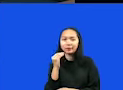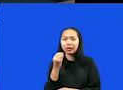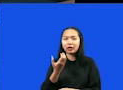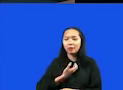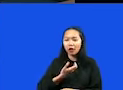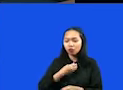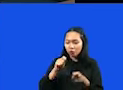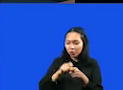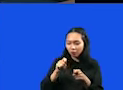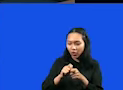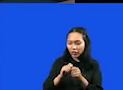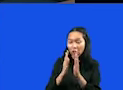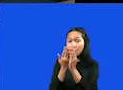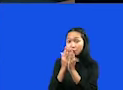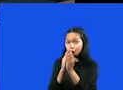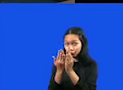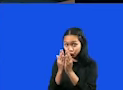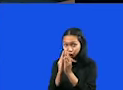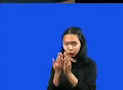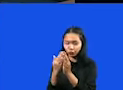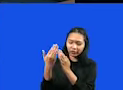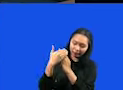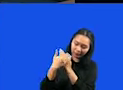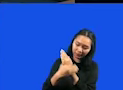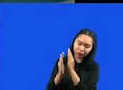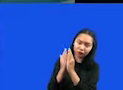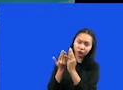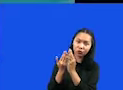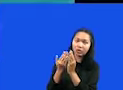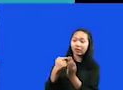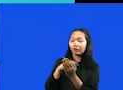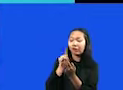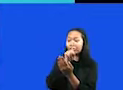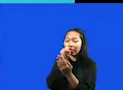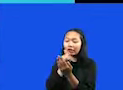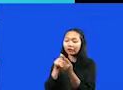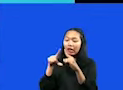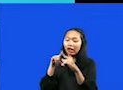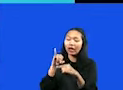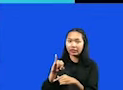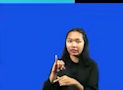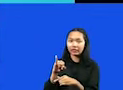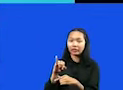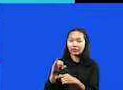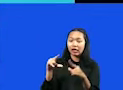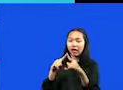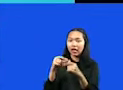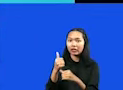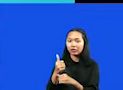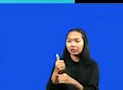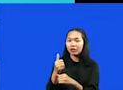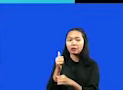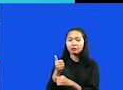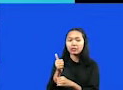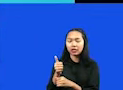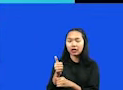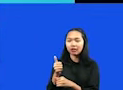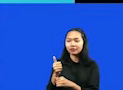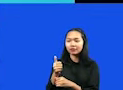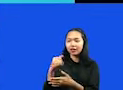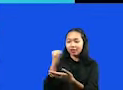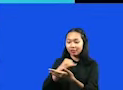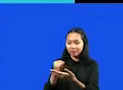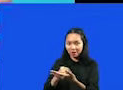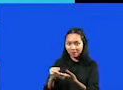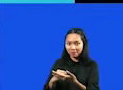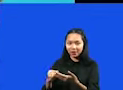cover buku begitu lalu tanya kepada Ai gitu dan dia bisa menggambarkan Yesus yang naik skuter gitu ya Dan